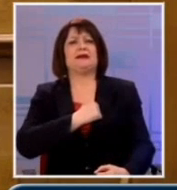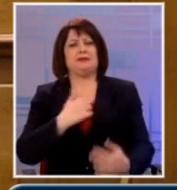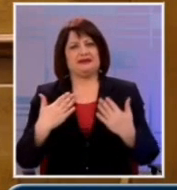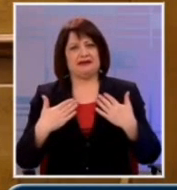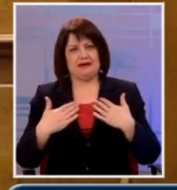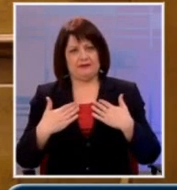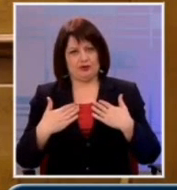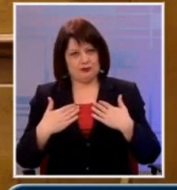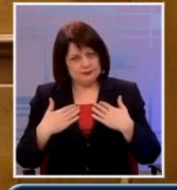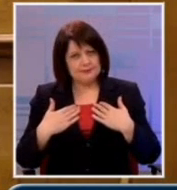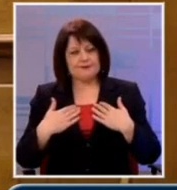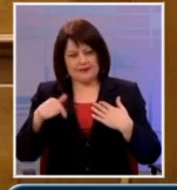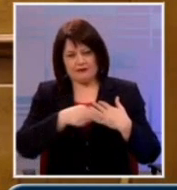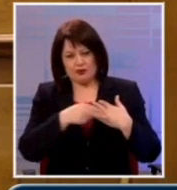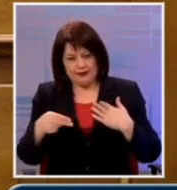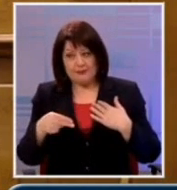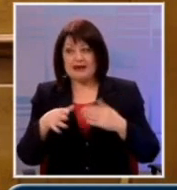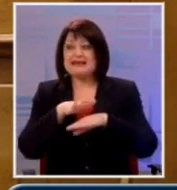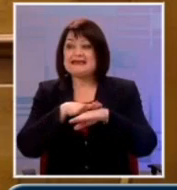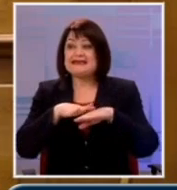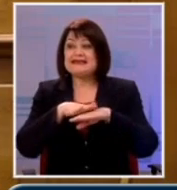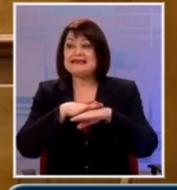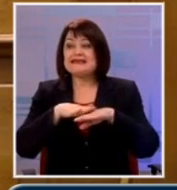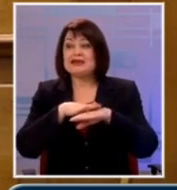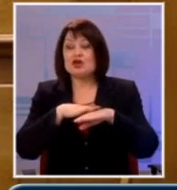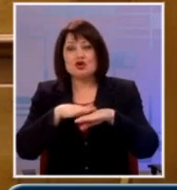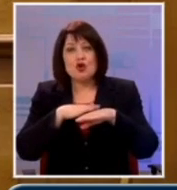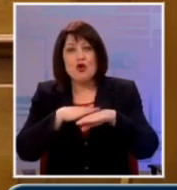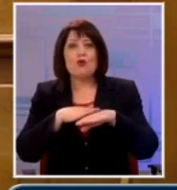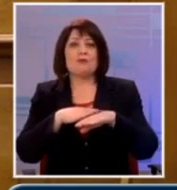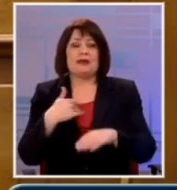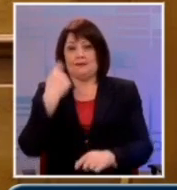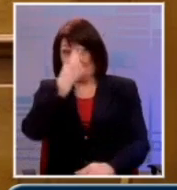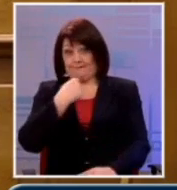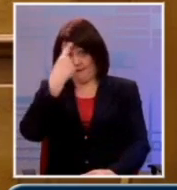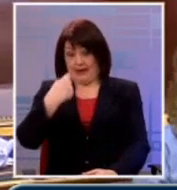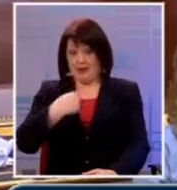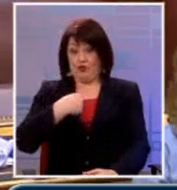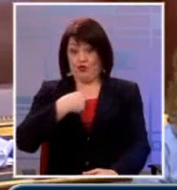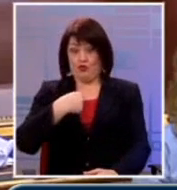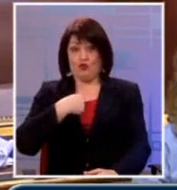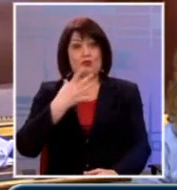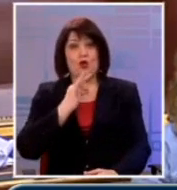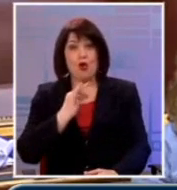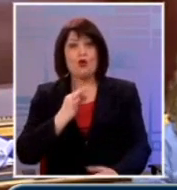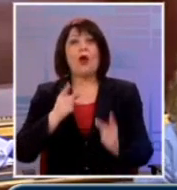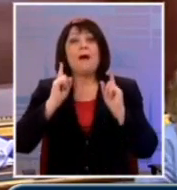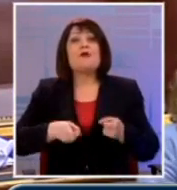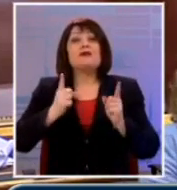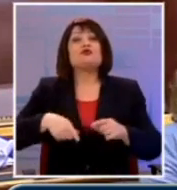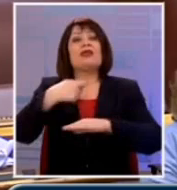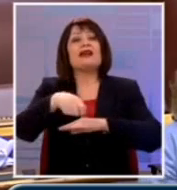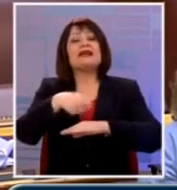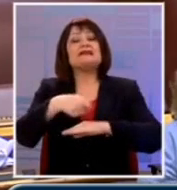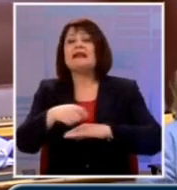της Δικαιοσύνης εν ώψη του θέματος και συγχωρήστε με για τον πρωτοπρόσωπο λόγο. Οφείλεται στο γεγονός ότι η πολιτική δικονομία